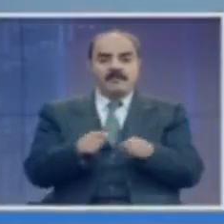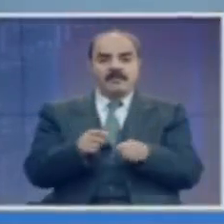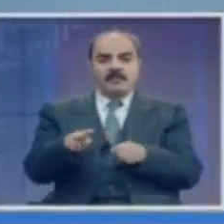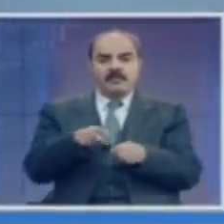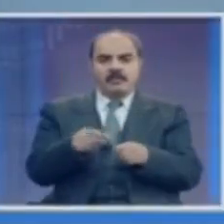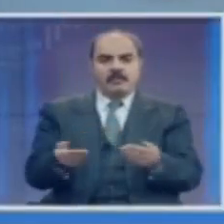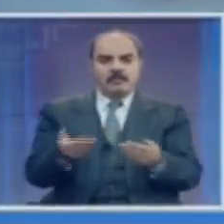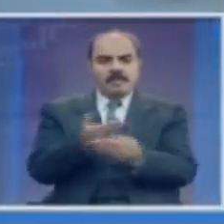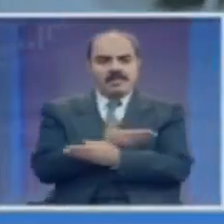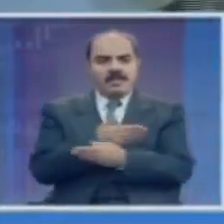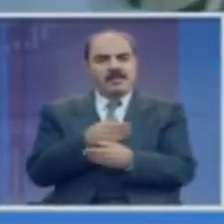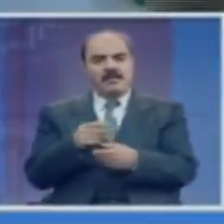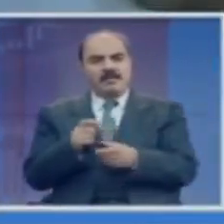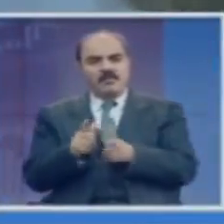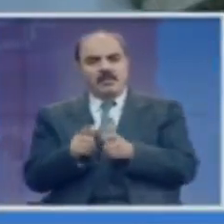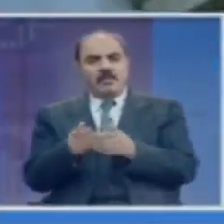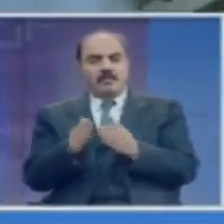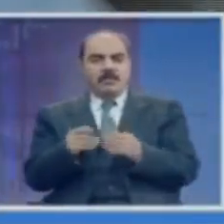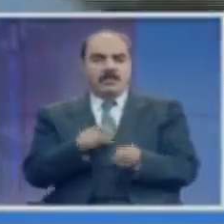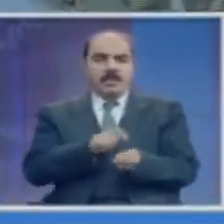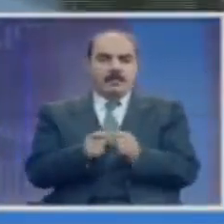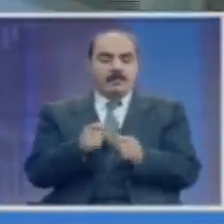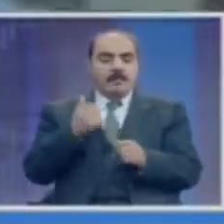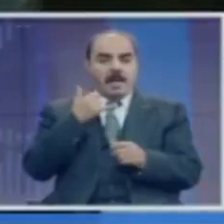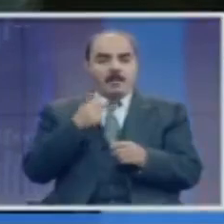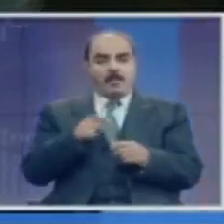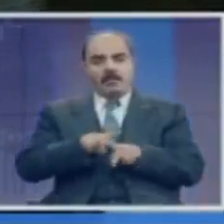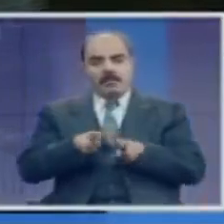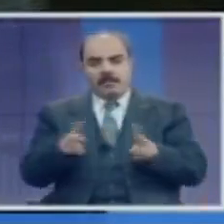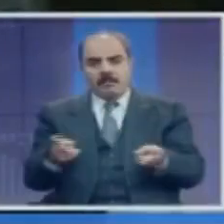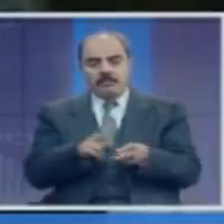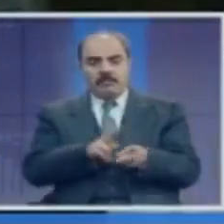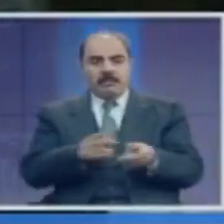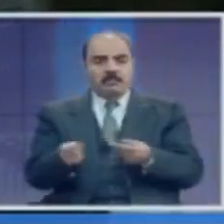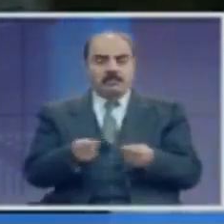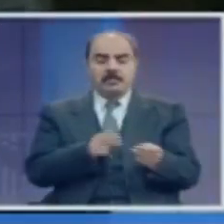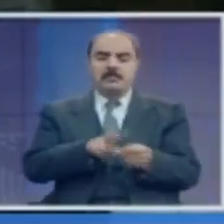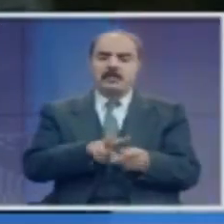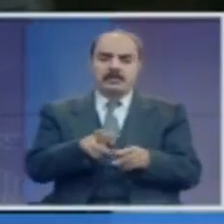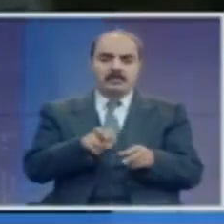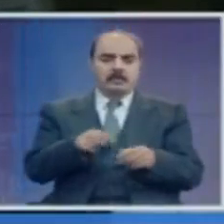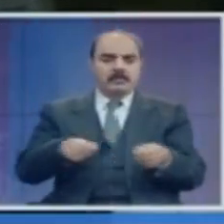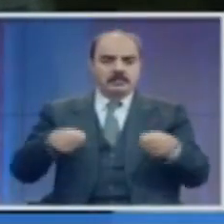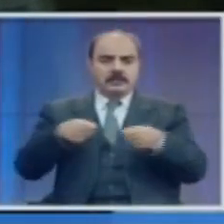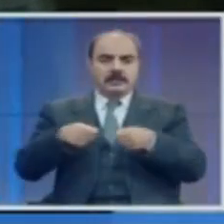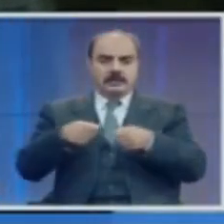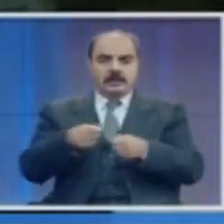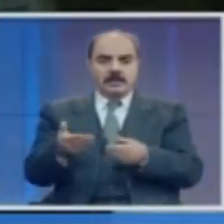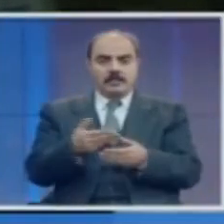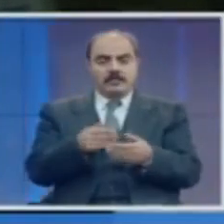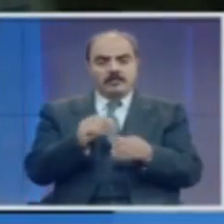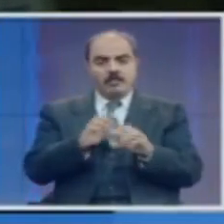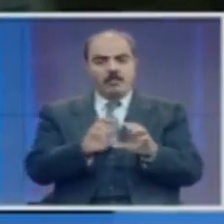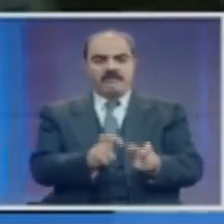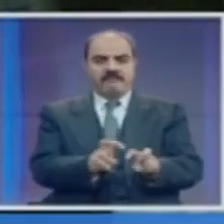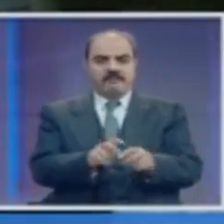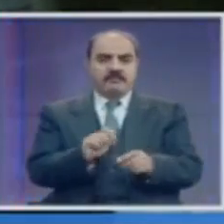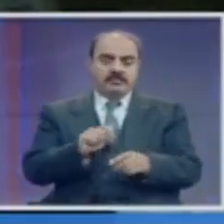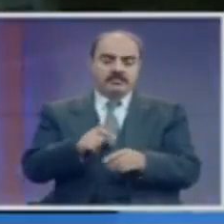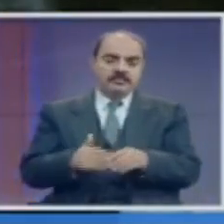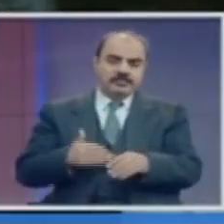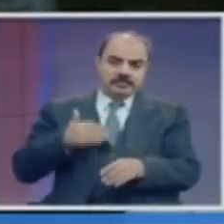ورسوم عمليات التحويل بين حسابات الهاتف المحمول وعمليات التحويل بين أي حساب هاتفي وأي